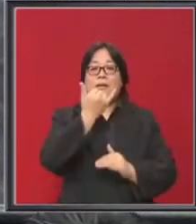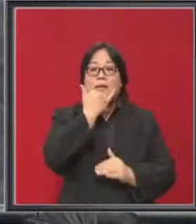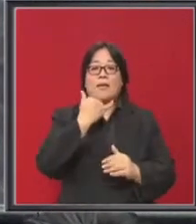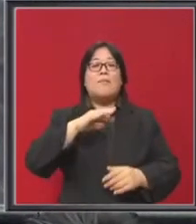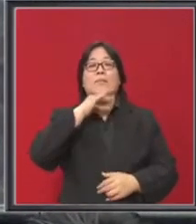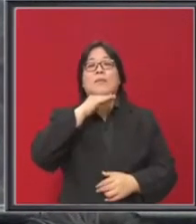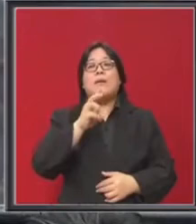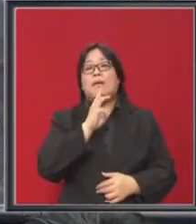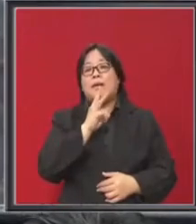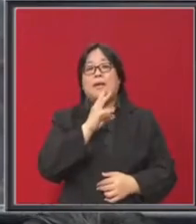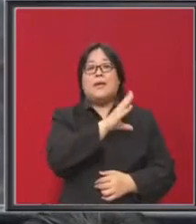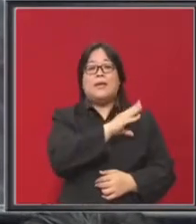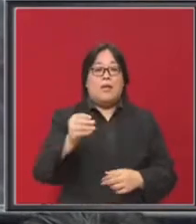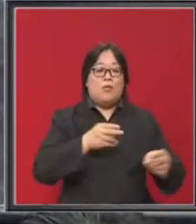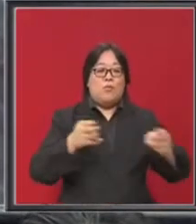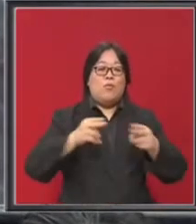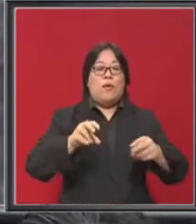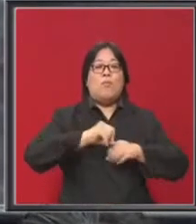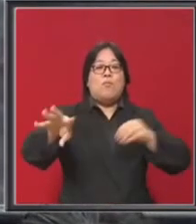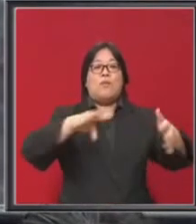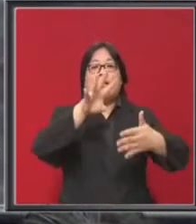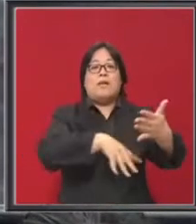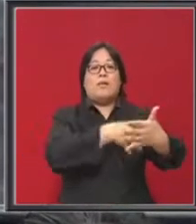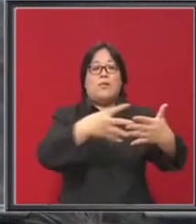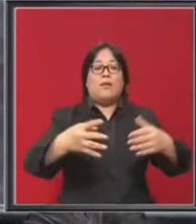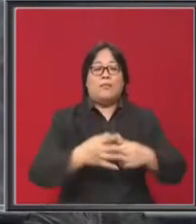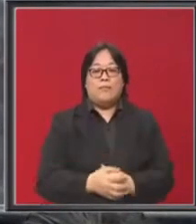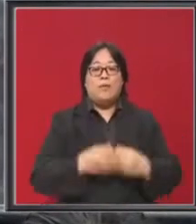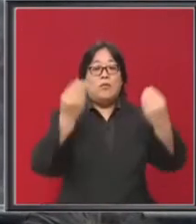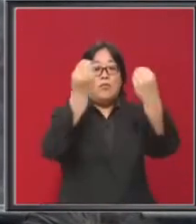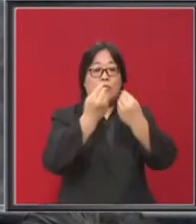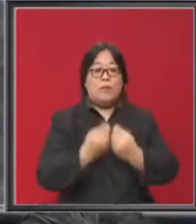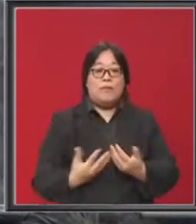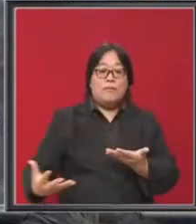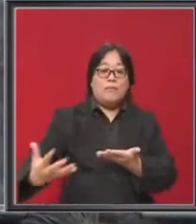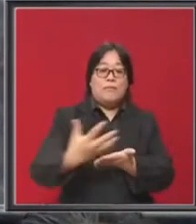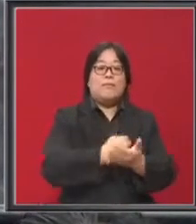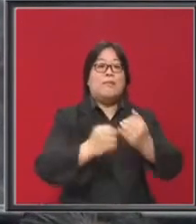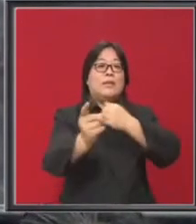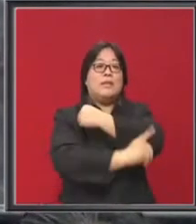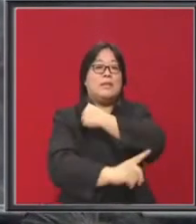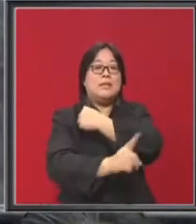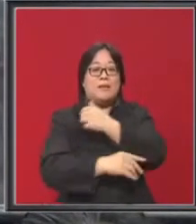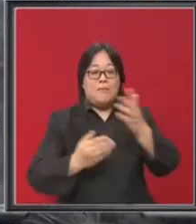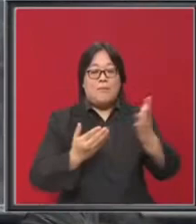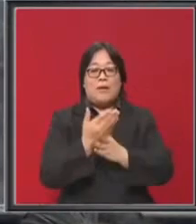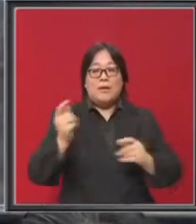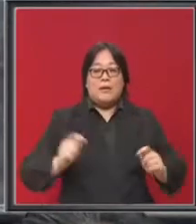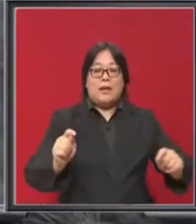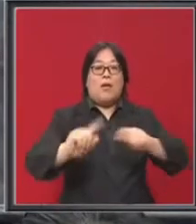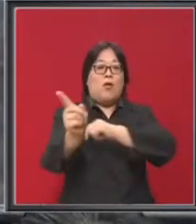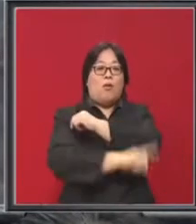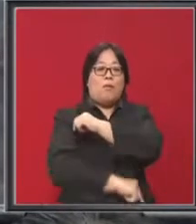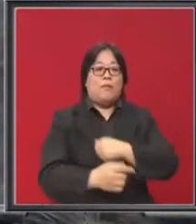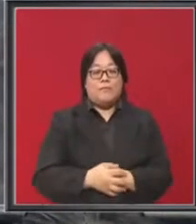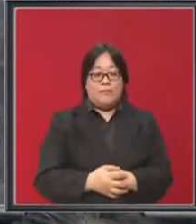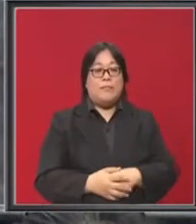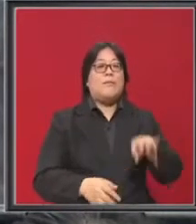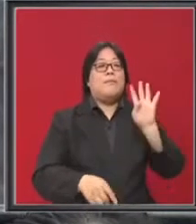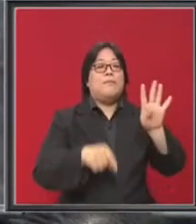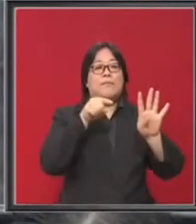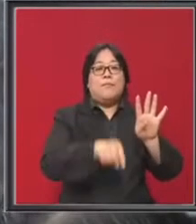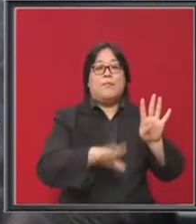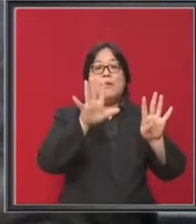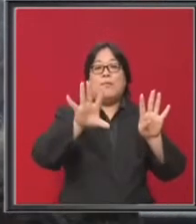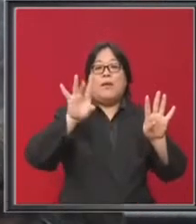berkaitan pencemar air dan pengurusan buangan terjadul jumlah kutipan dendam melalui tindakan kompaun sebanyak empat